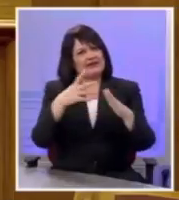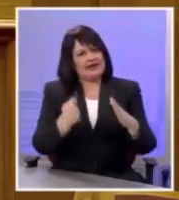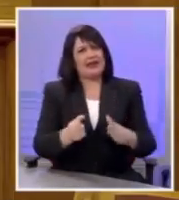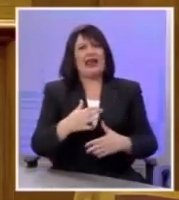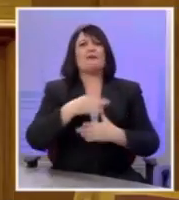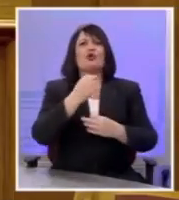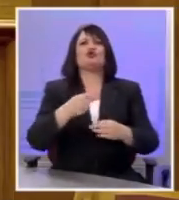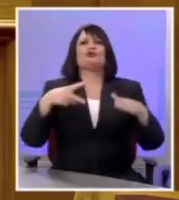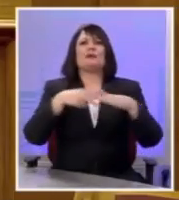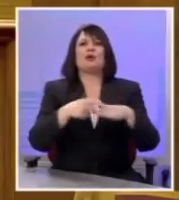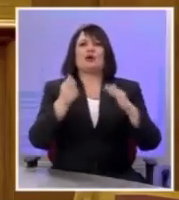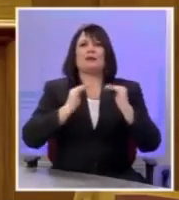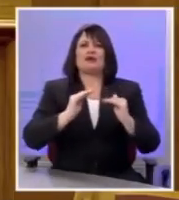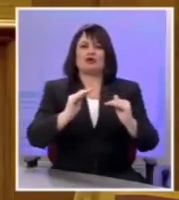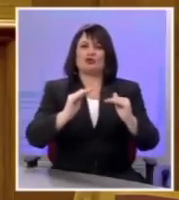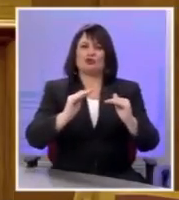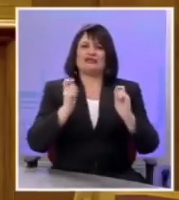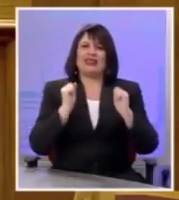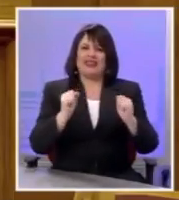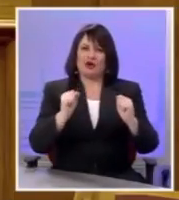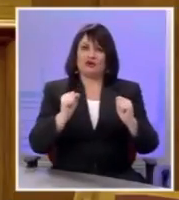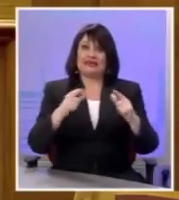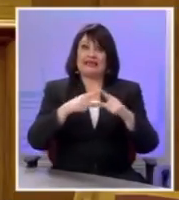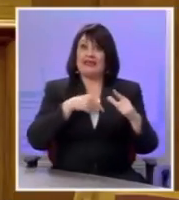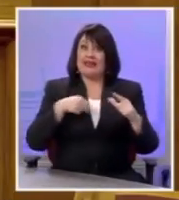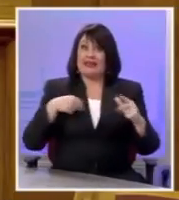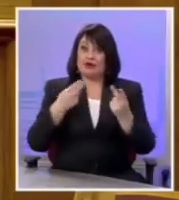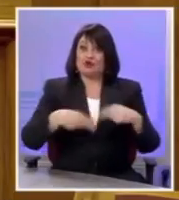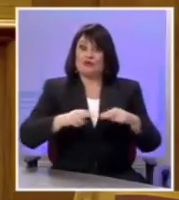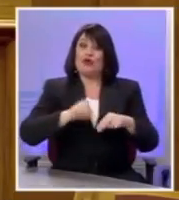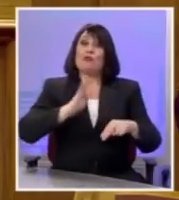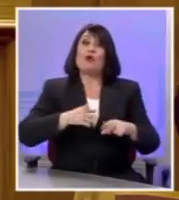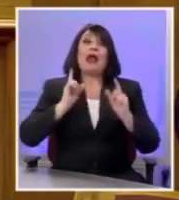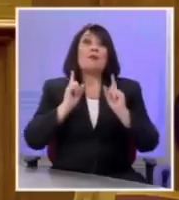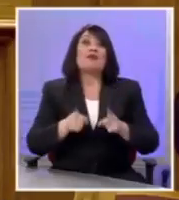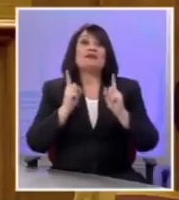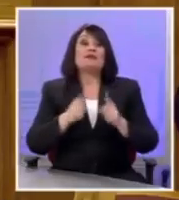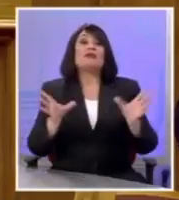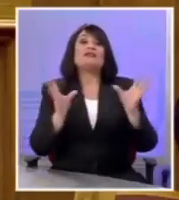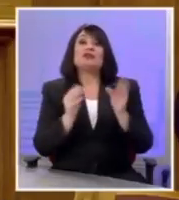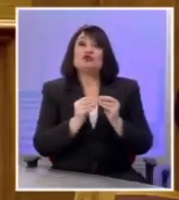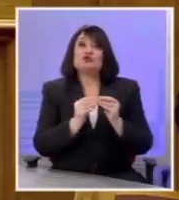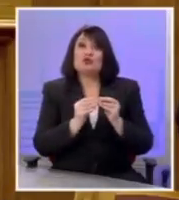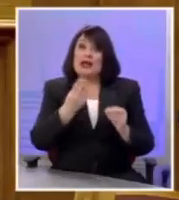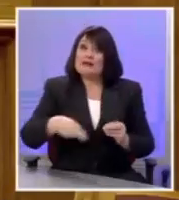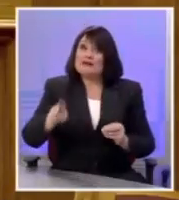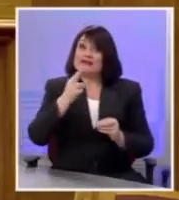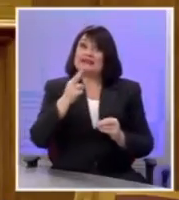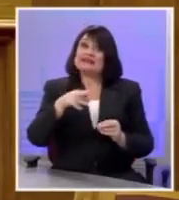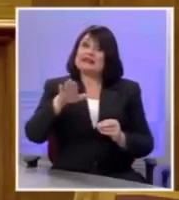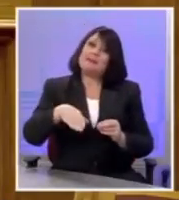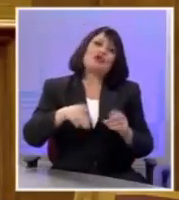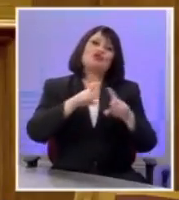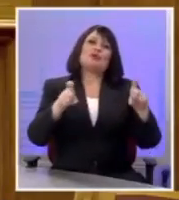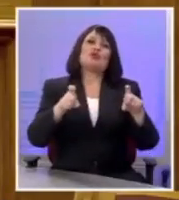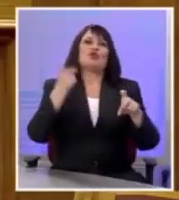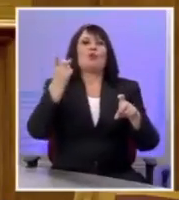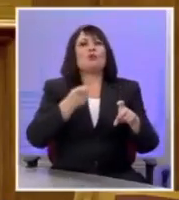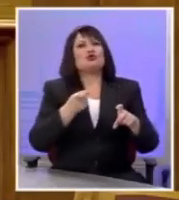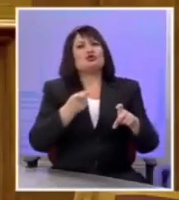ΤΑΦΚΙ ΣΥΓΜΑ στο Διοικητικό Συμβούλιο έχει δικαίωμα να ασκήσει βέτο στις αποφάσεις που αφορούν την αύξηση ή τη μείωση του μετοχικού